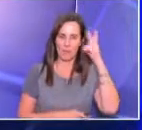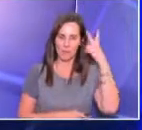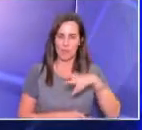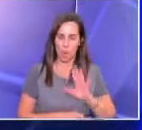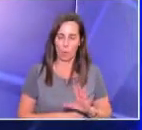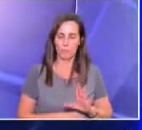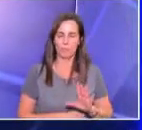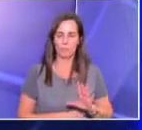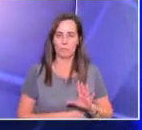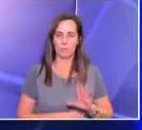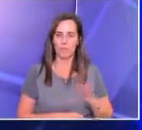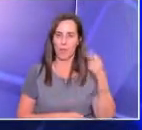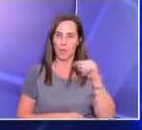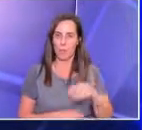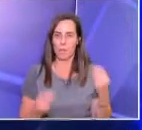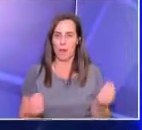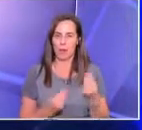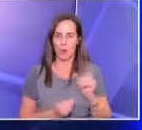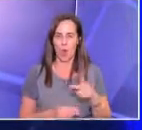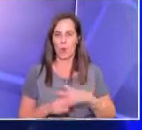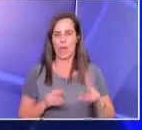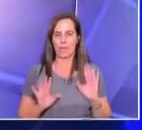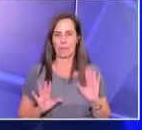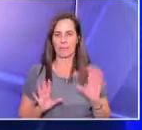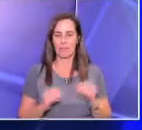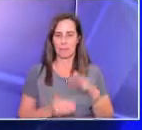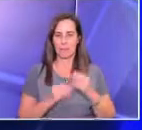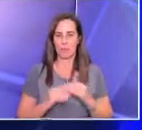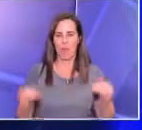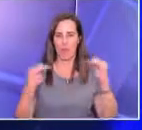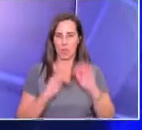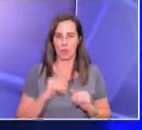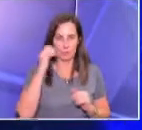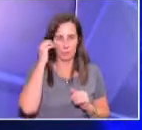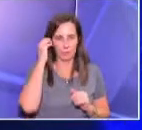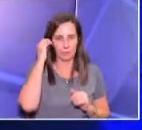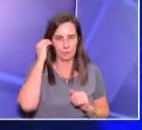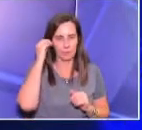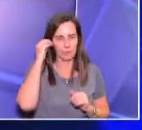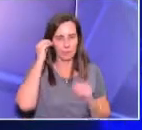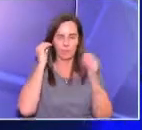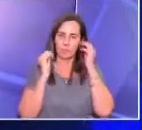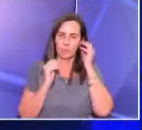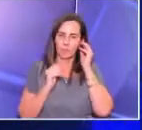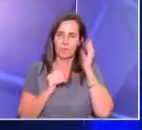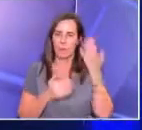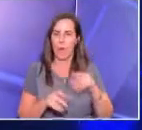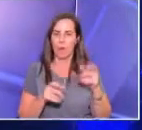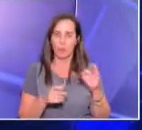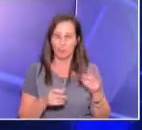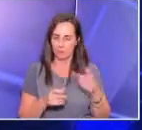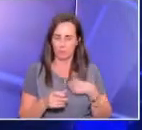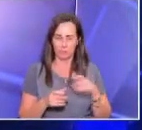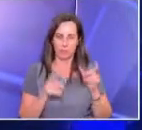העליון הבינו. שהיה כאן גם משהו קצת לא כל כך נקי עם הבגץ הזה. שהיה כאן איזושהי, אתה יודע, באו לעתור נגדנו